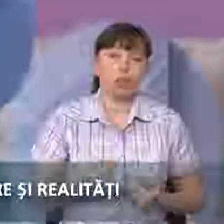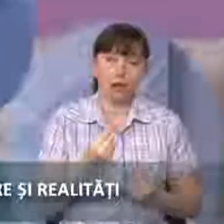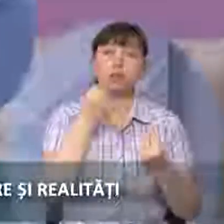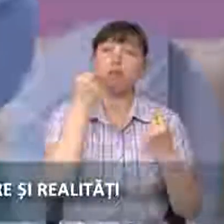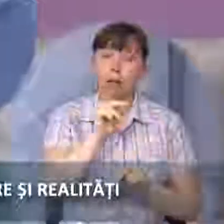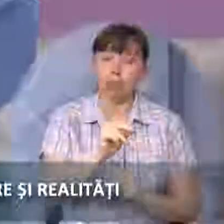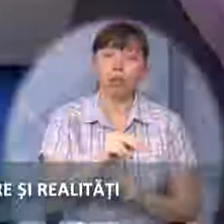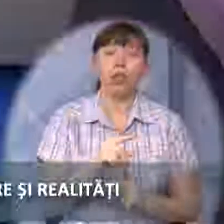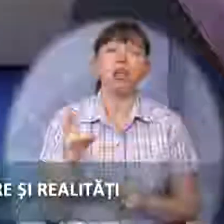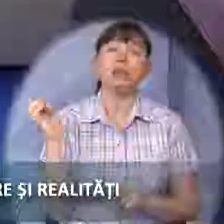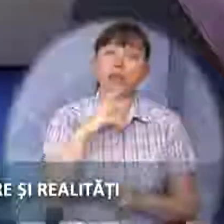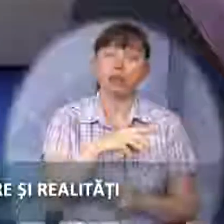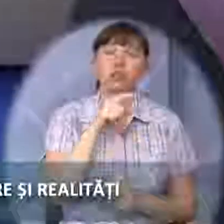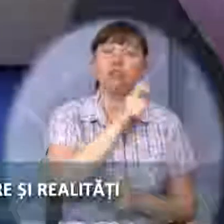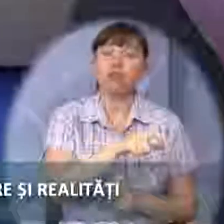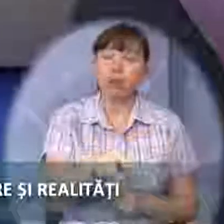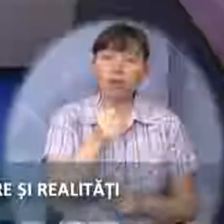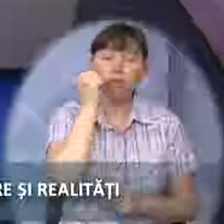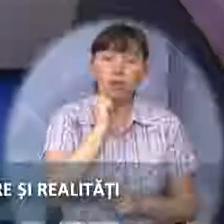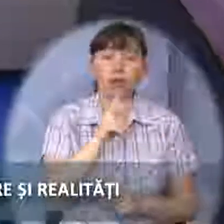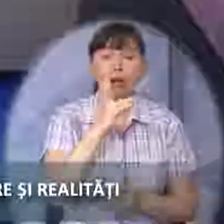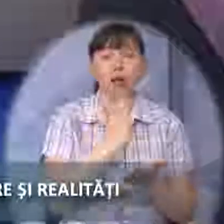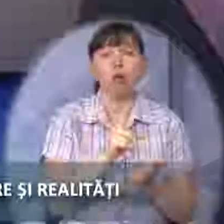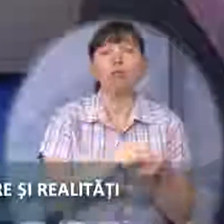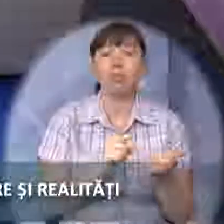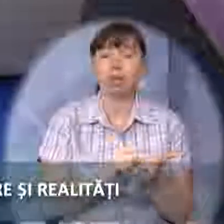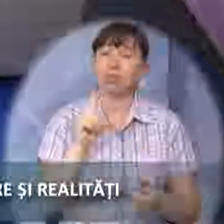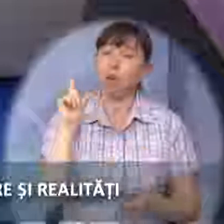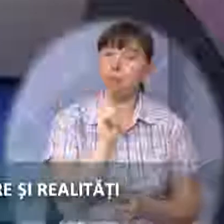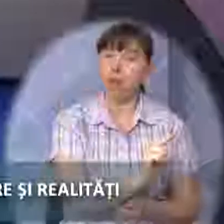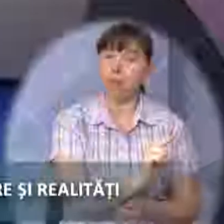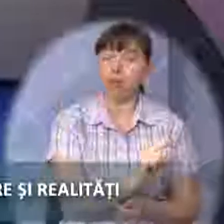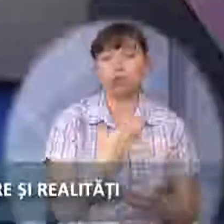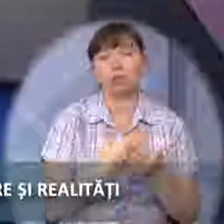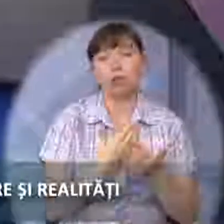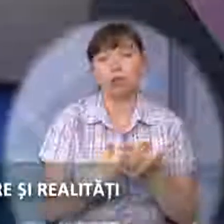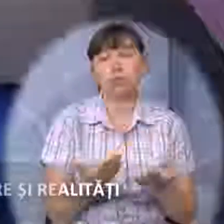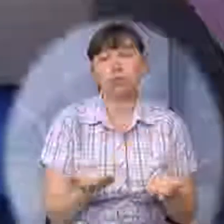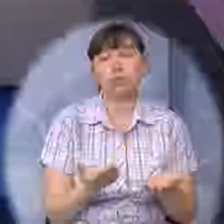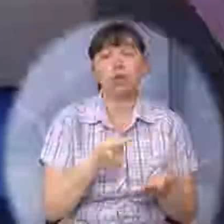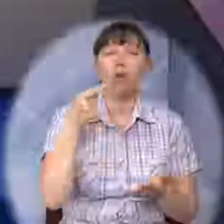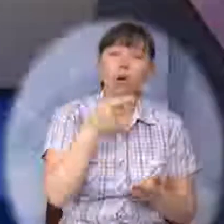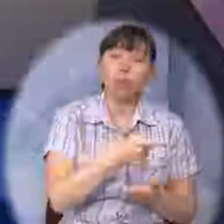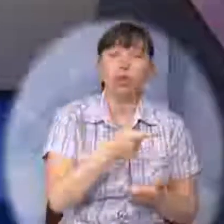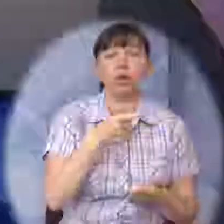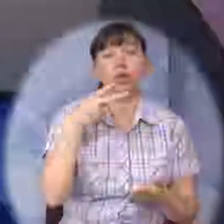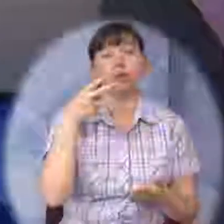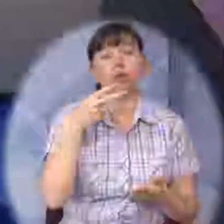bine decât acei bătrâni care au pensii mult mai mici, da? În jur de